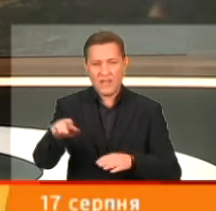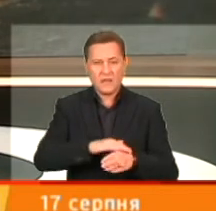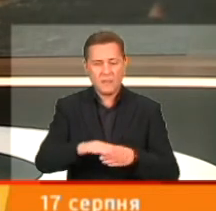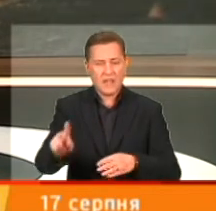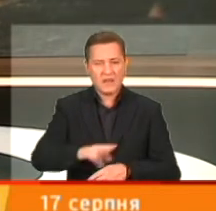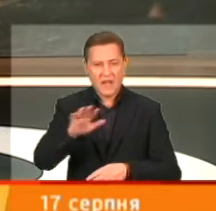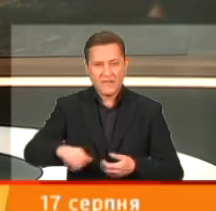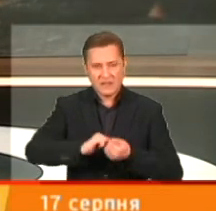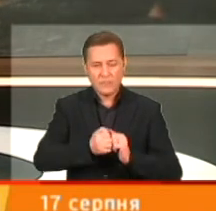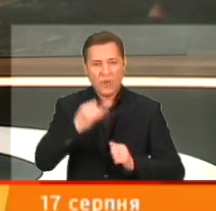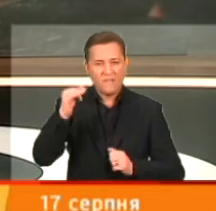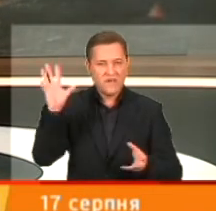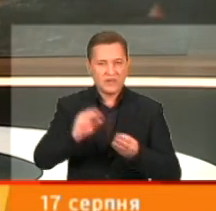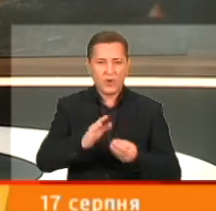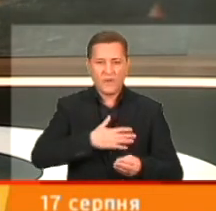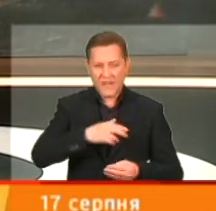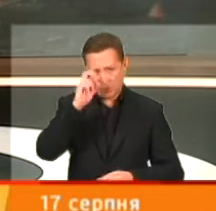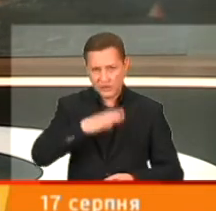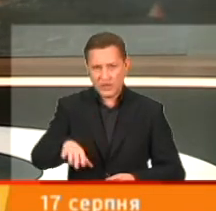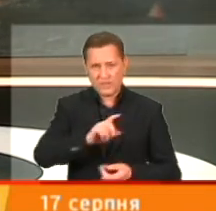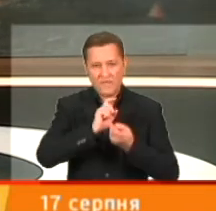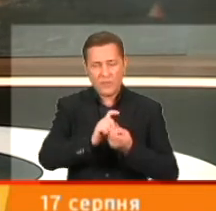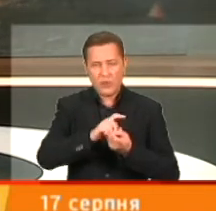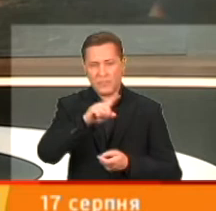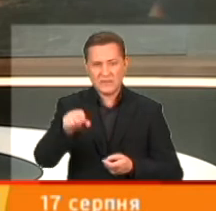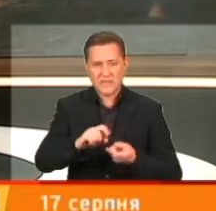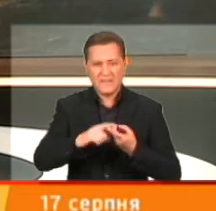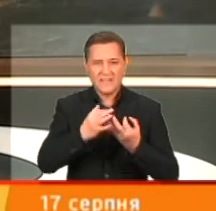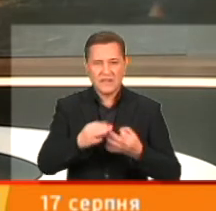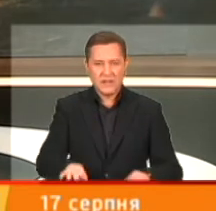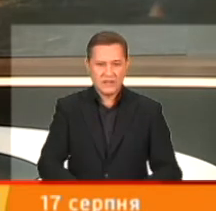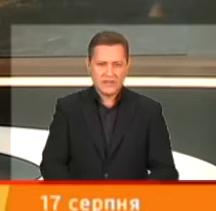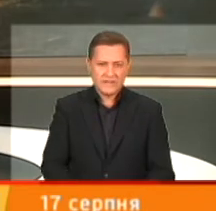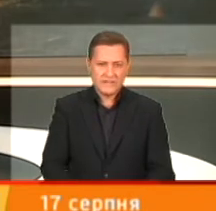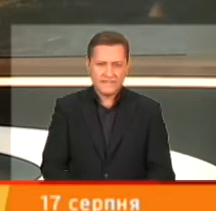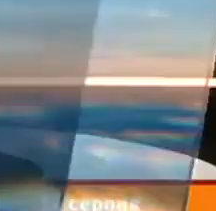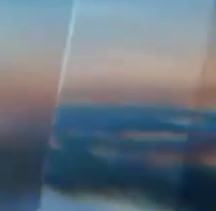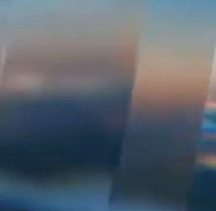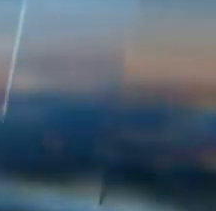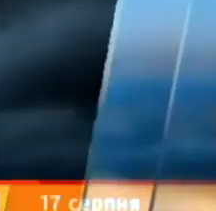навіки закарбовані в історії нашої з вами боротьби. Згадаймо наших героїв.